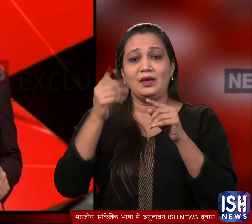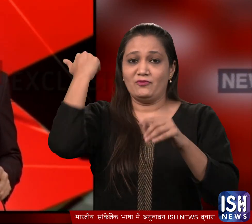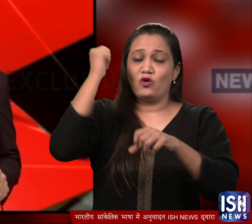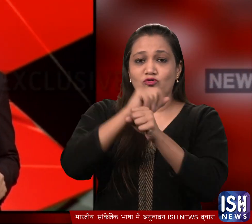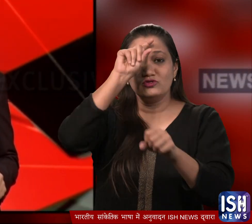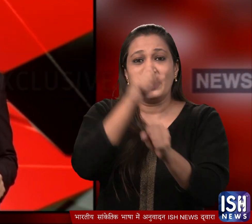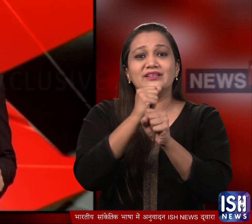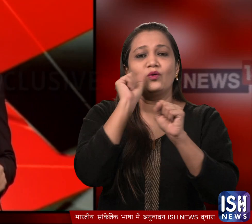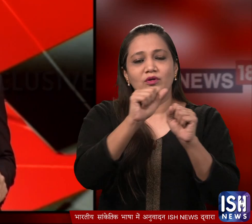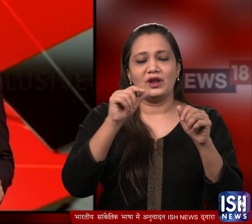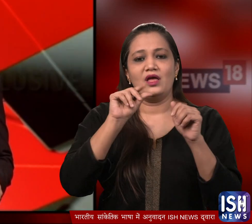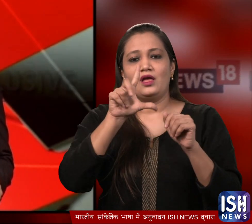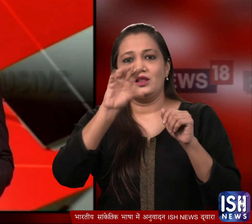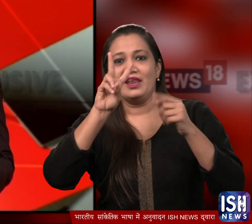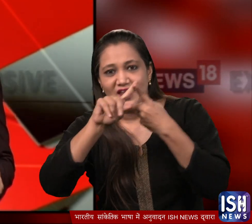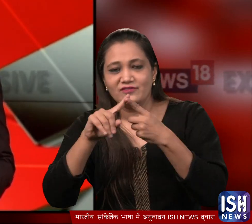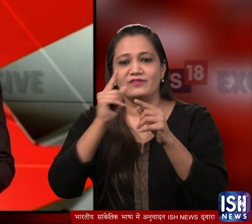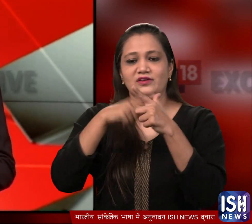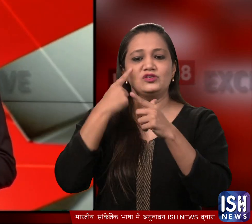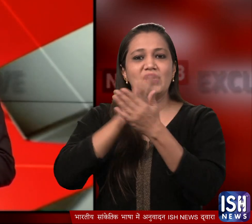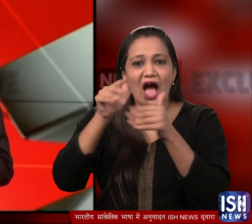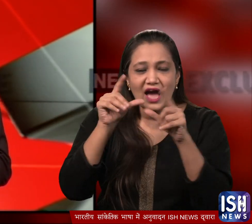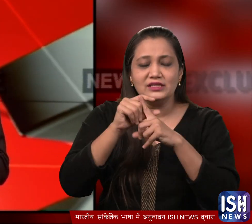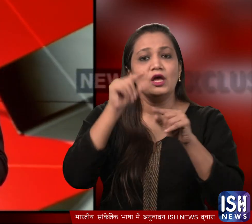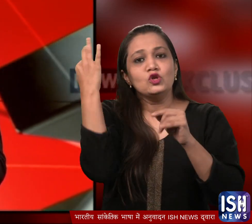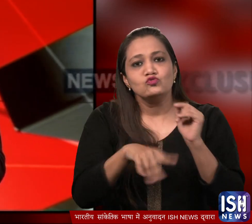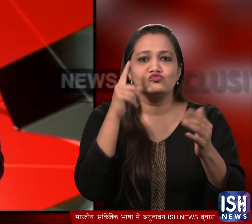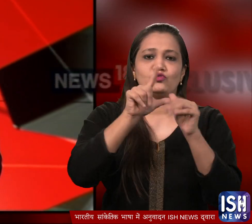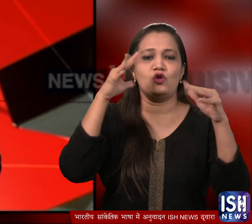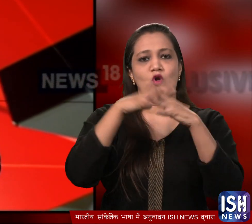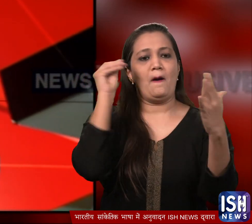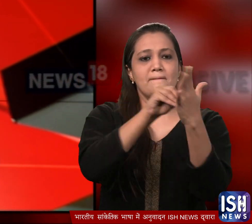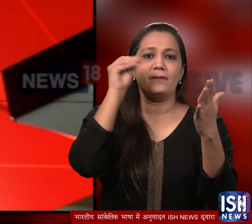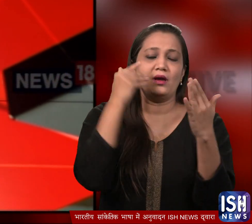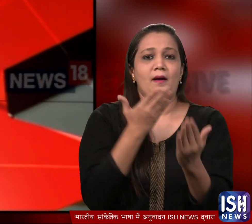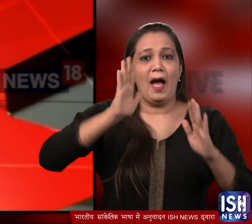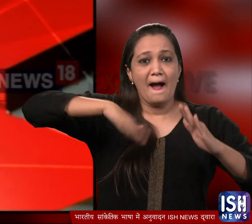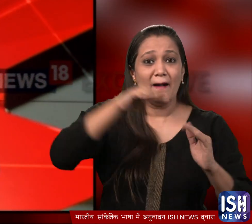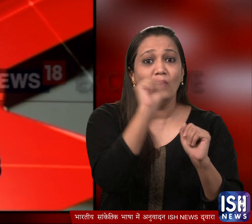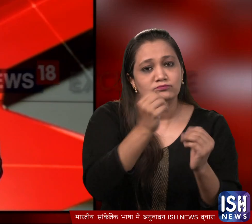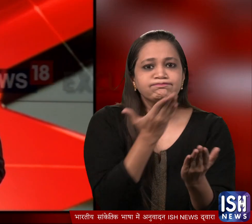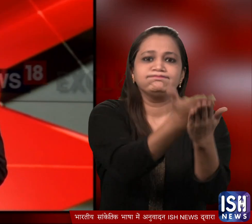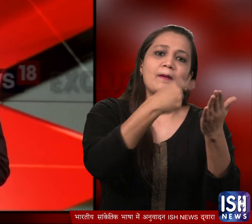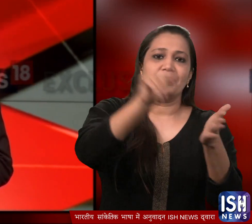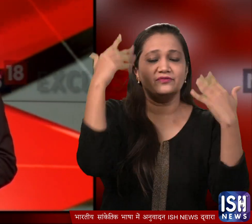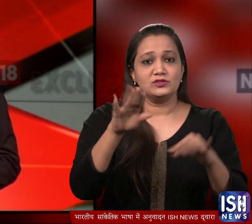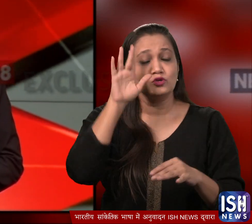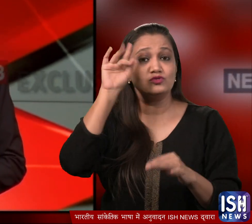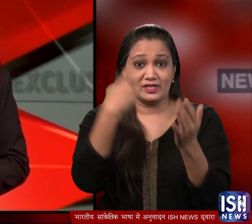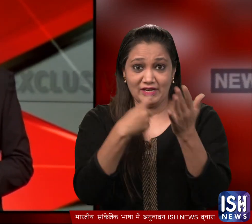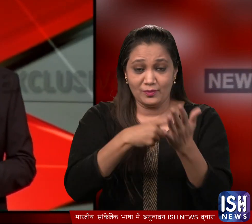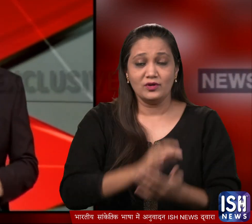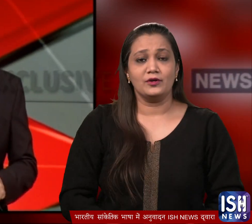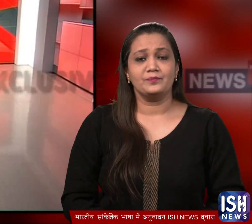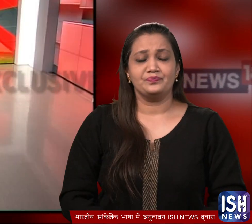सरकार ने भी लव जिहाद के खिलाफ कड़ा रुख अपनाया और धर्म स्वातंत्र 2003 संशोधन बिल विधानसभा में पारित कराया। न्यूज़ 18 के जनक दवे की रिपोर्ट